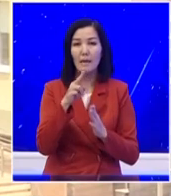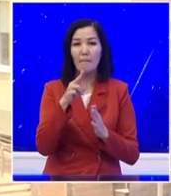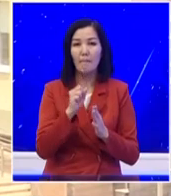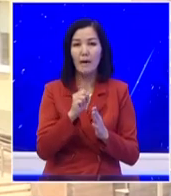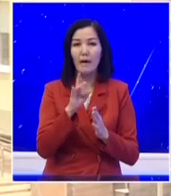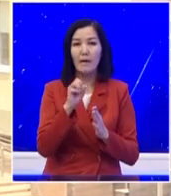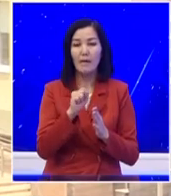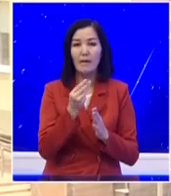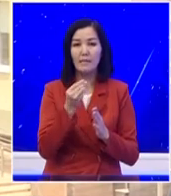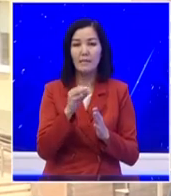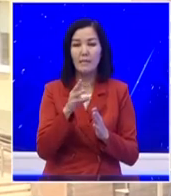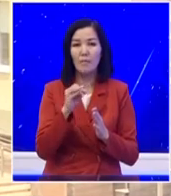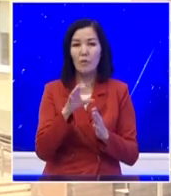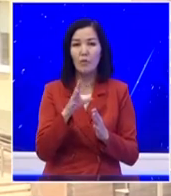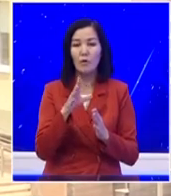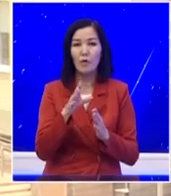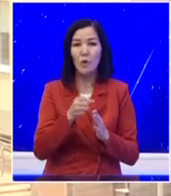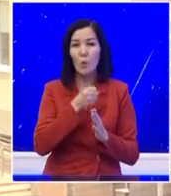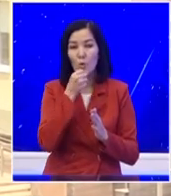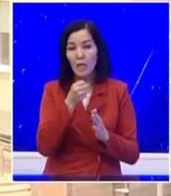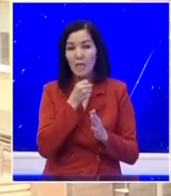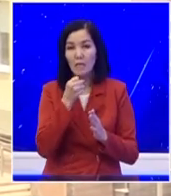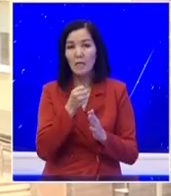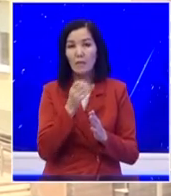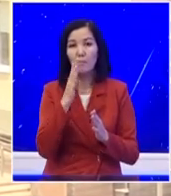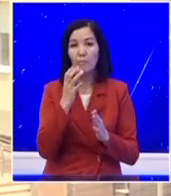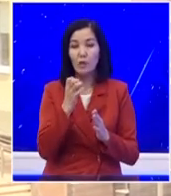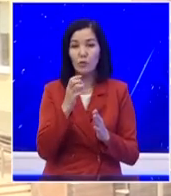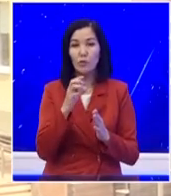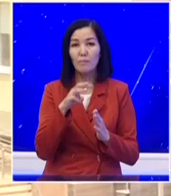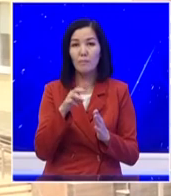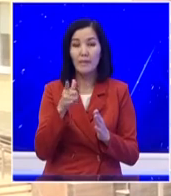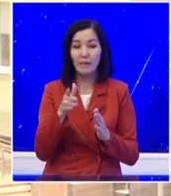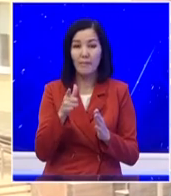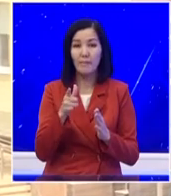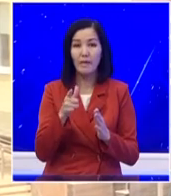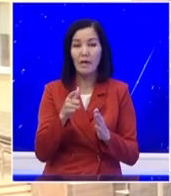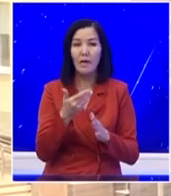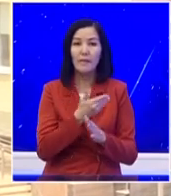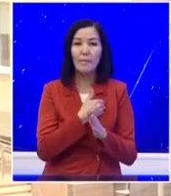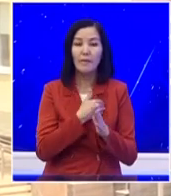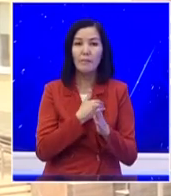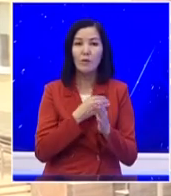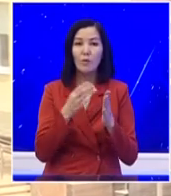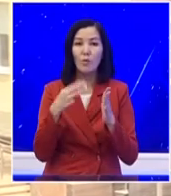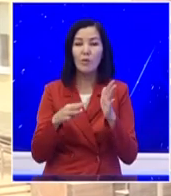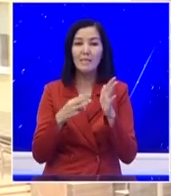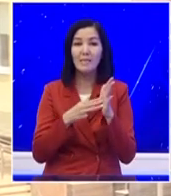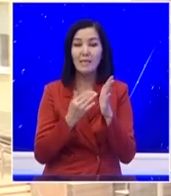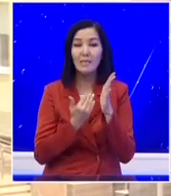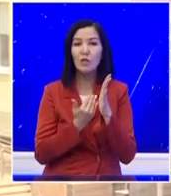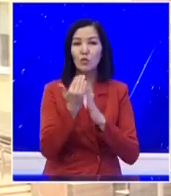бар парацетамол 500 миллиграмм үлкен кісілер. Бірақ дене қызуы 38 градустан көтерілсе